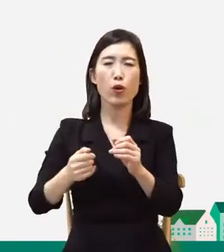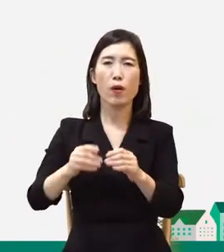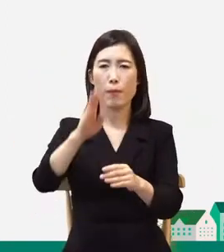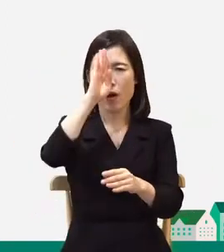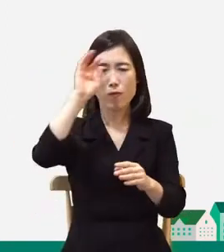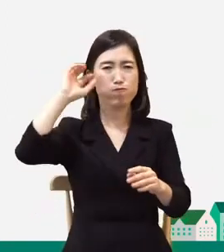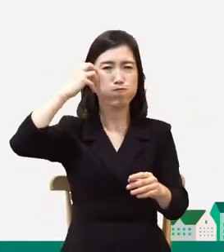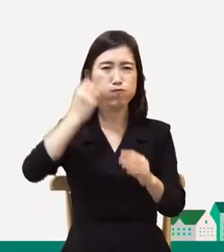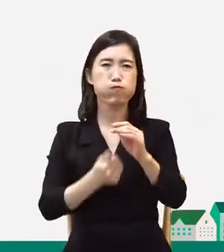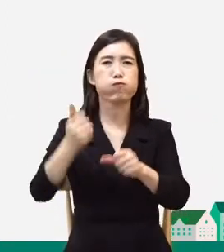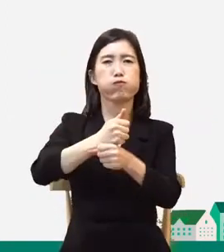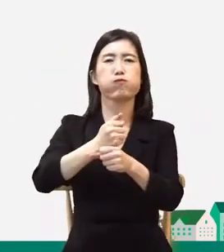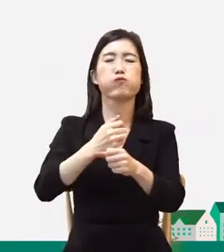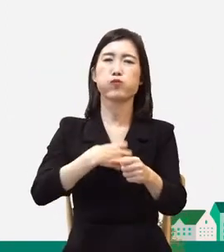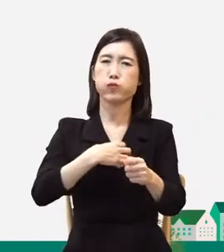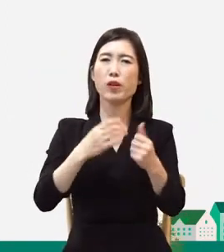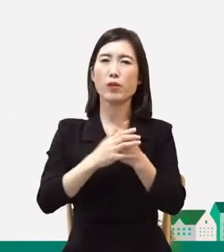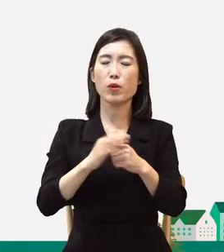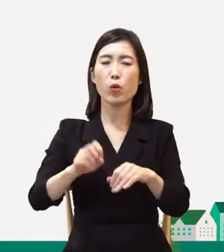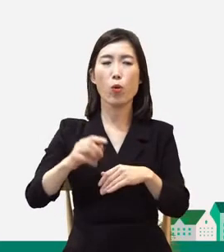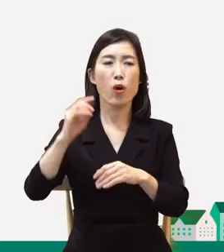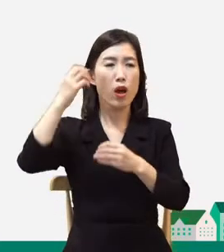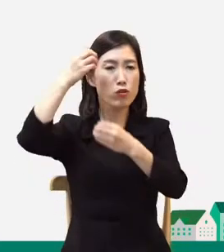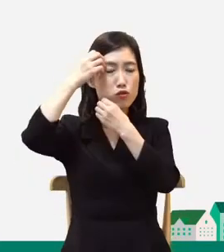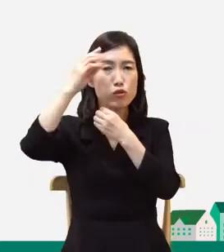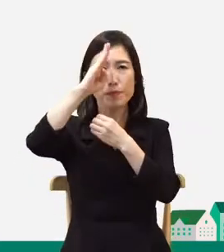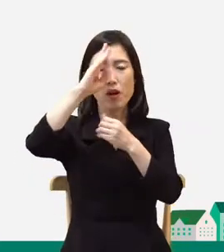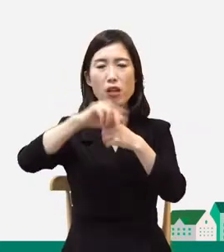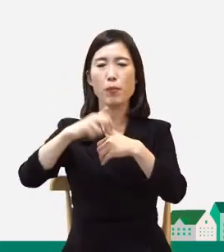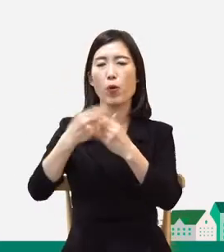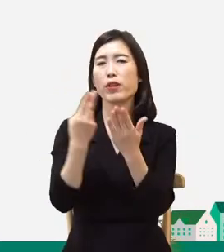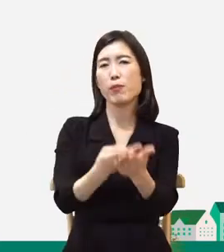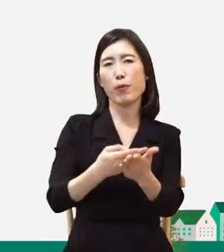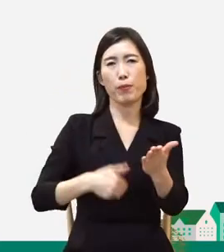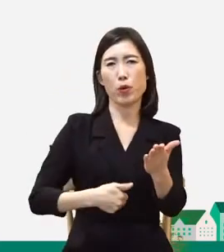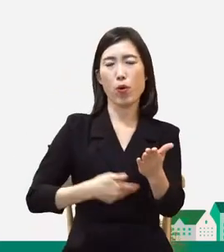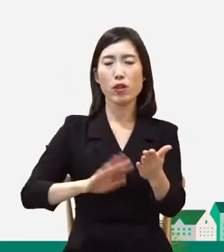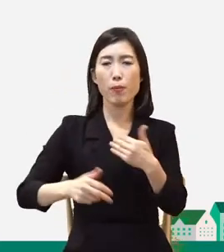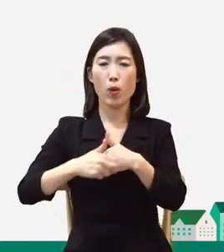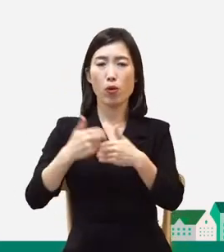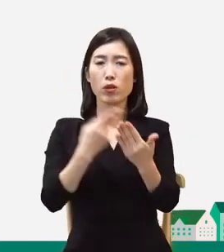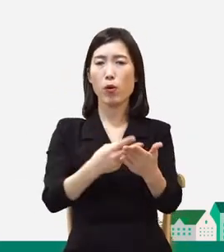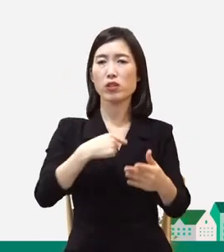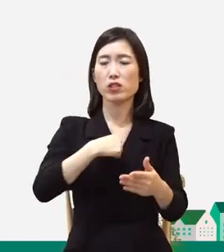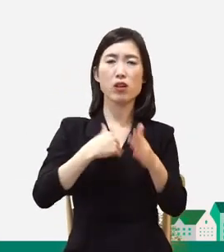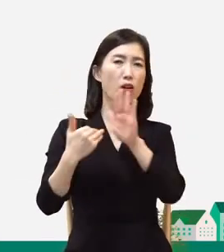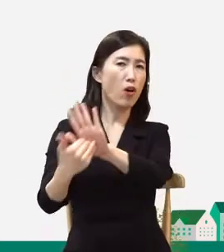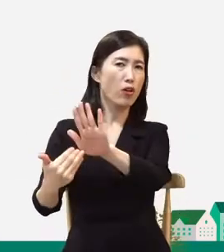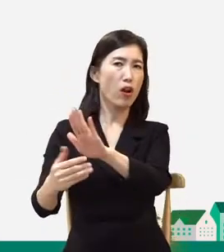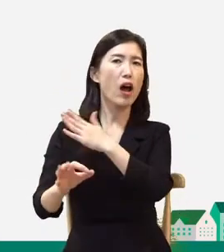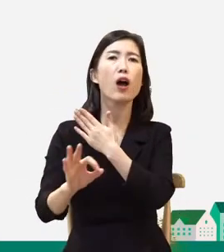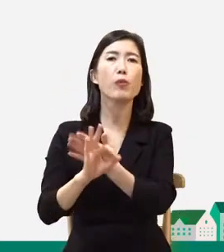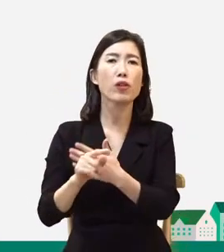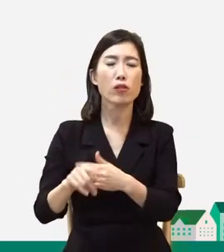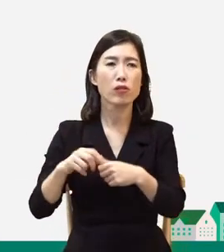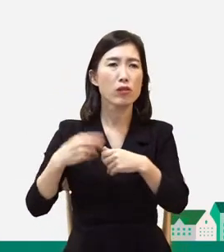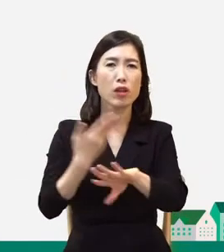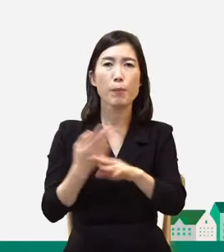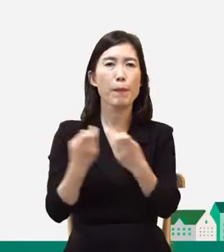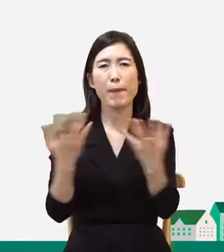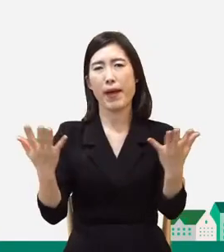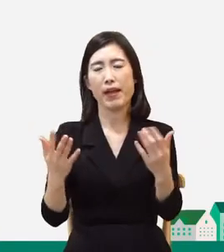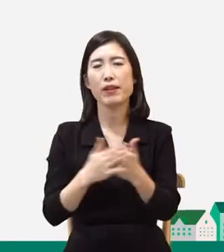응급입원이 필요하지만 자의 입원을 거부할 경우 대안이 없는 현실입니다. 미국 뉴욕시는 응급병원과